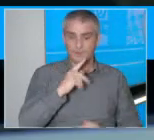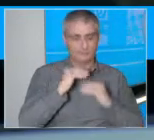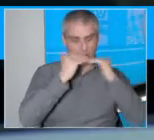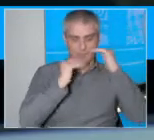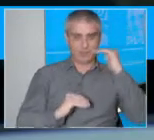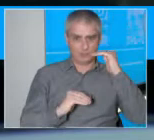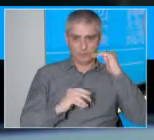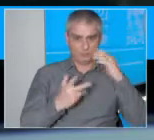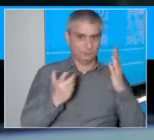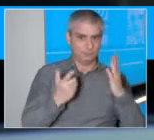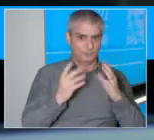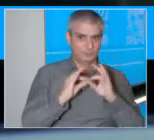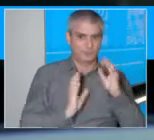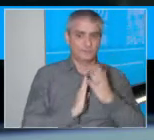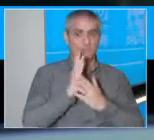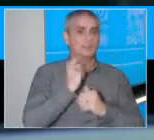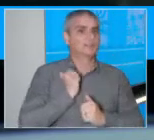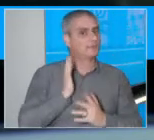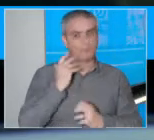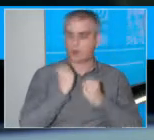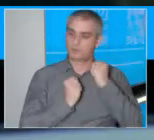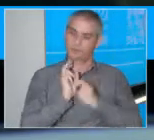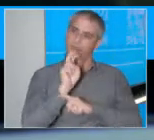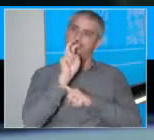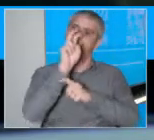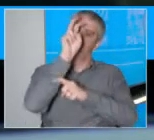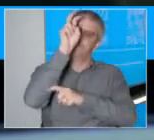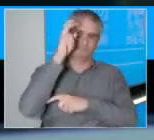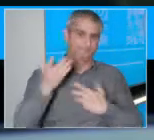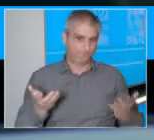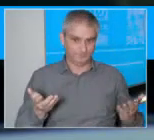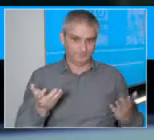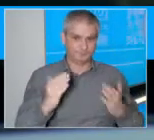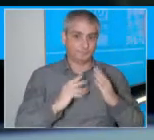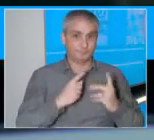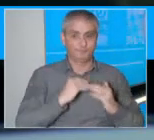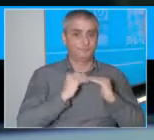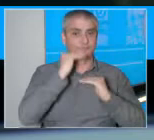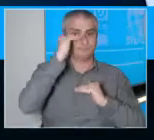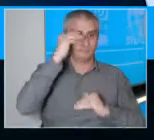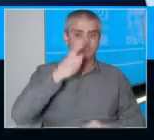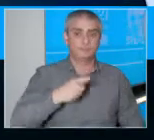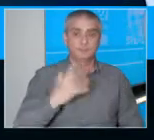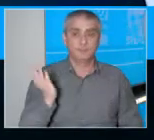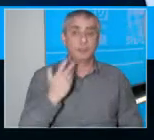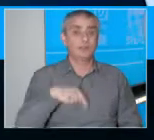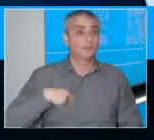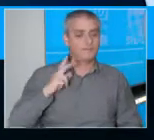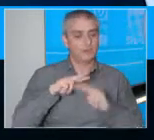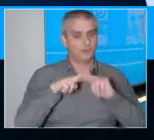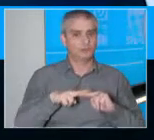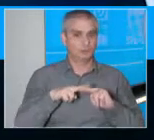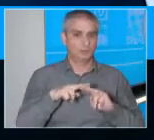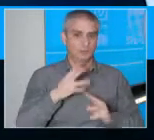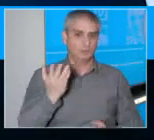היררכיות, בטח כשאתה מפלץ את דרכך מלמטה, כמו בצבא, מאוד קשה לטפס לאורך ה... לגובה הפירמידה הזאת לאורך זמן, ולהישאר...